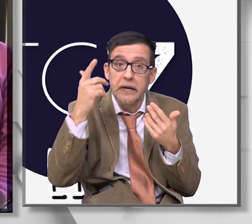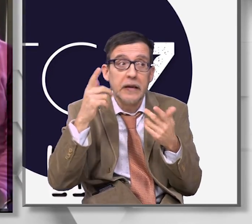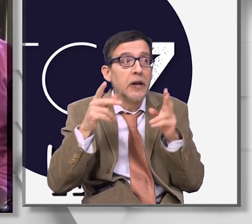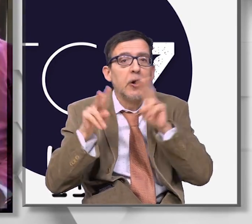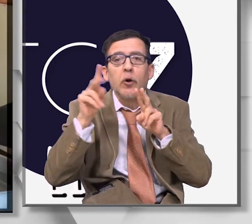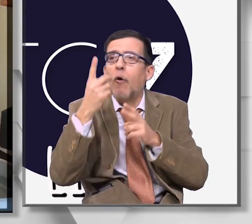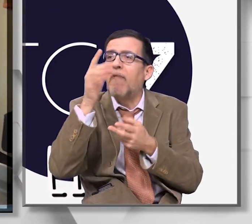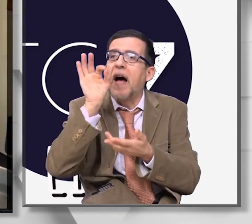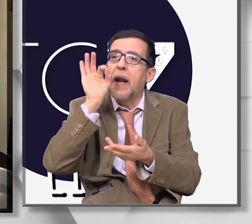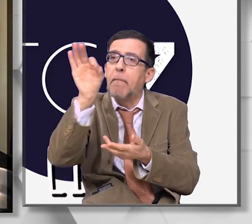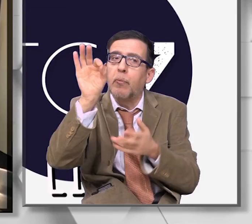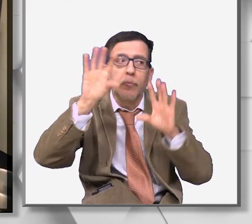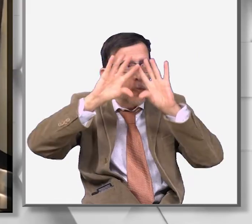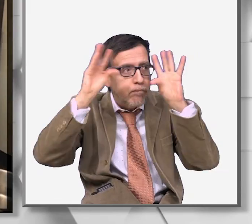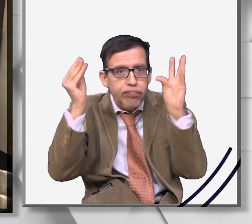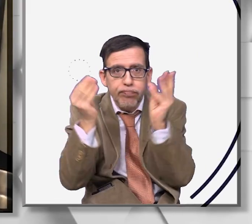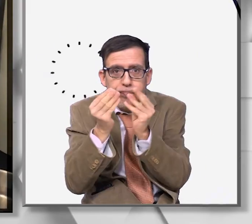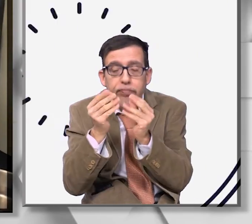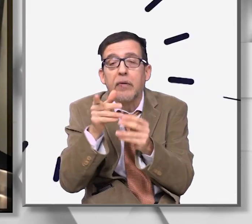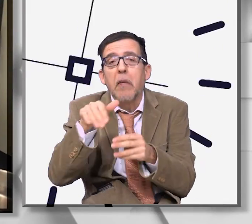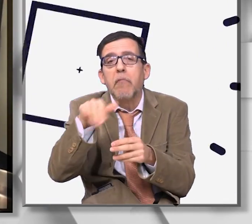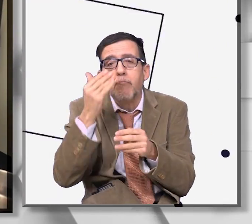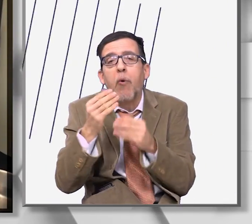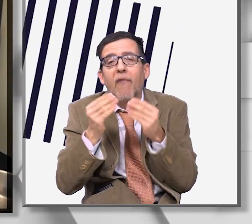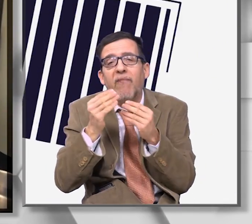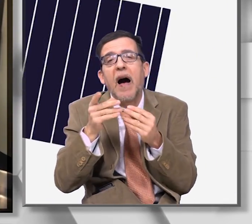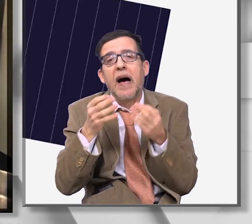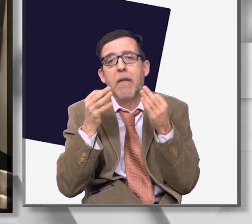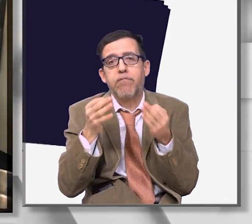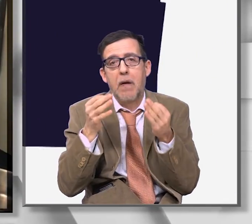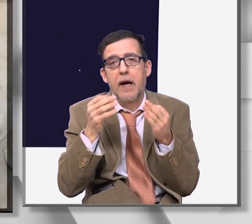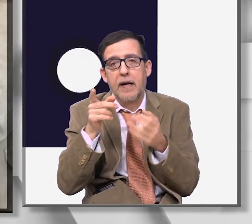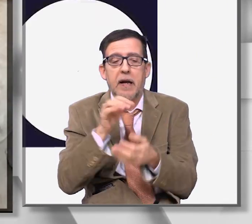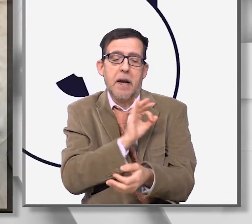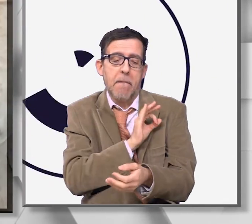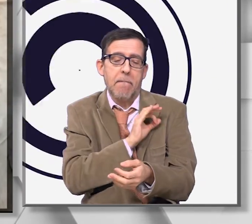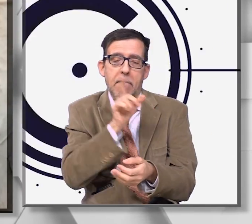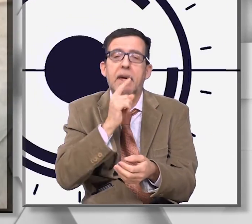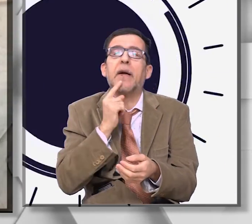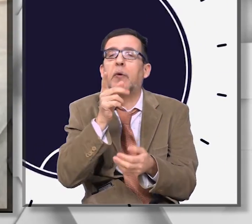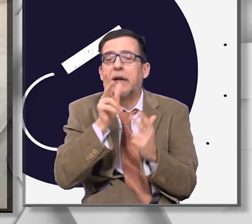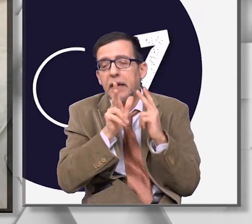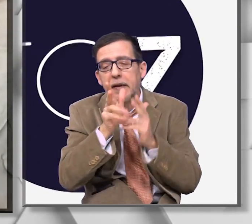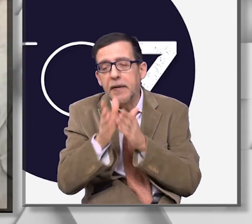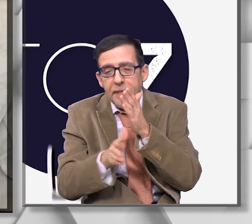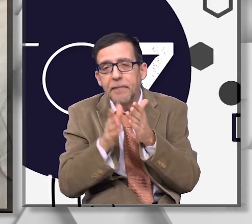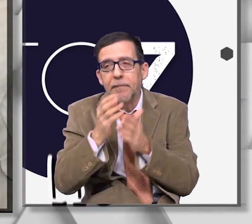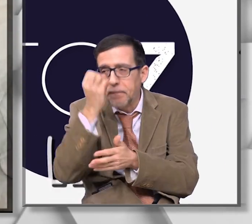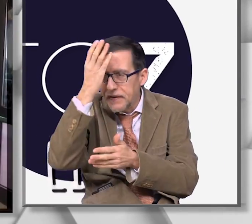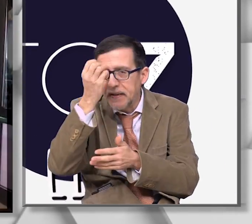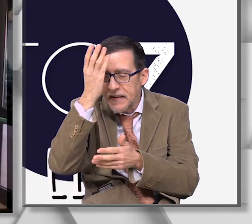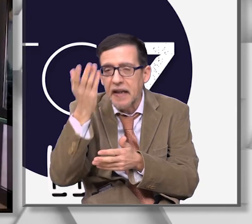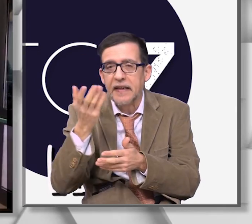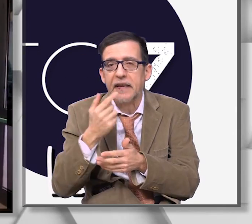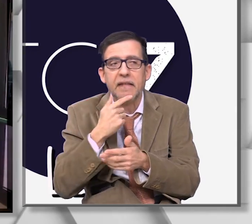loro lo fanno lo sanno fare molto bene questo sicuramente merito di chi porta avanti le iniziative ma dai